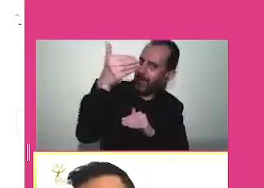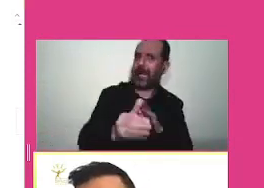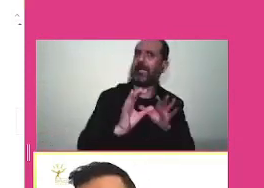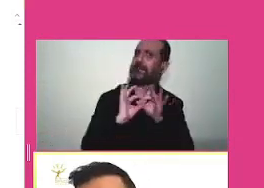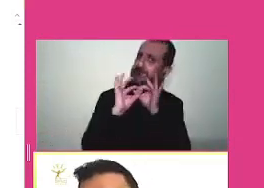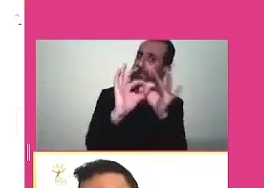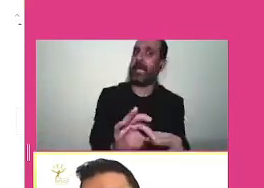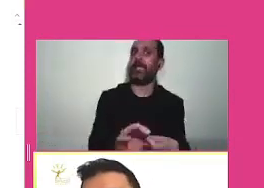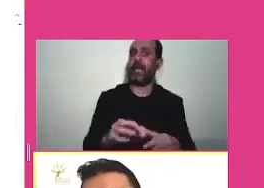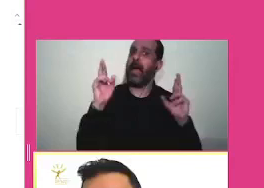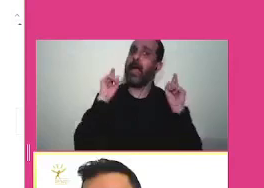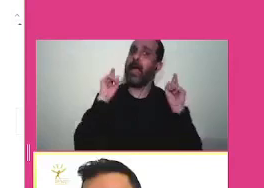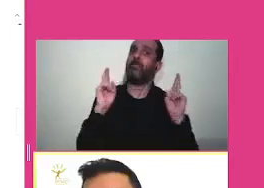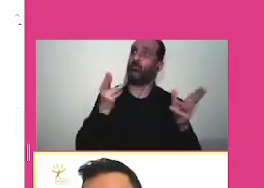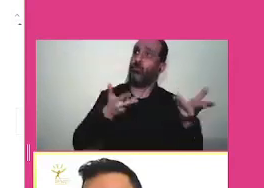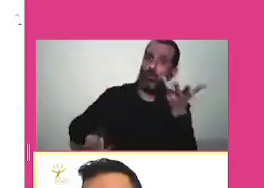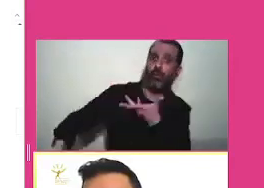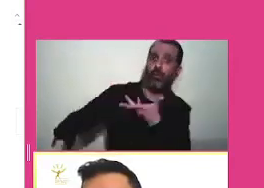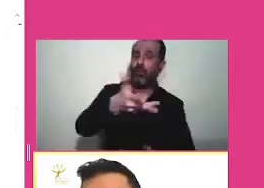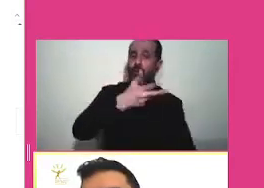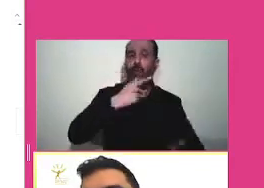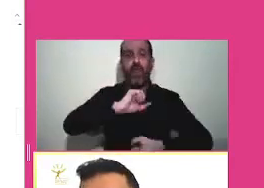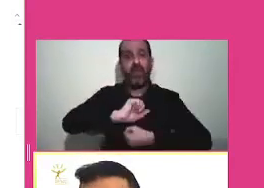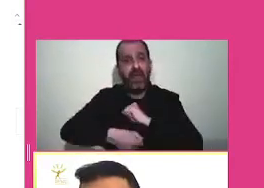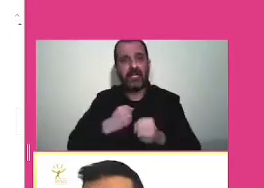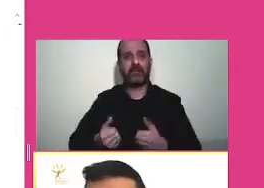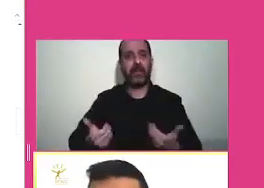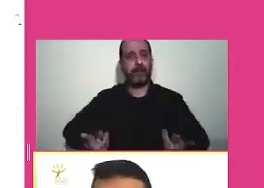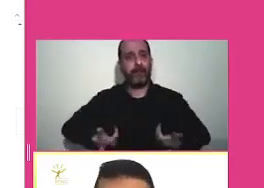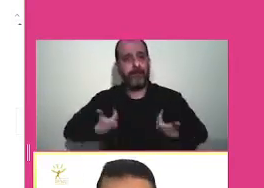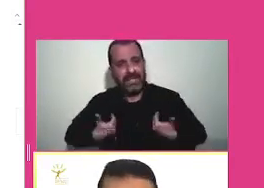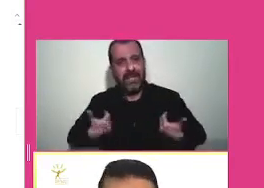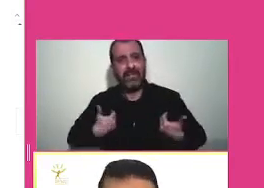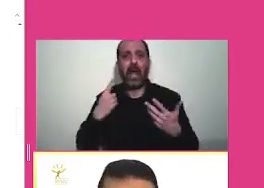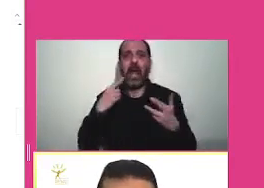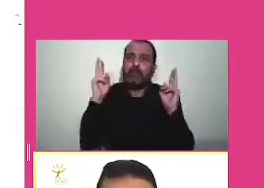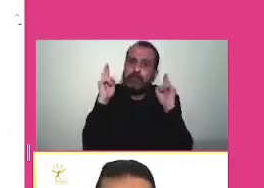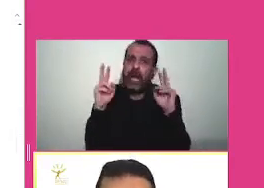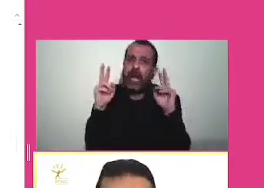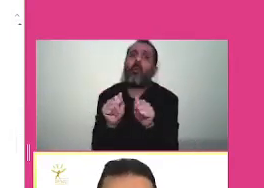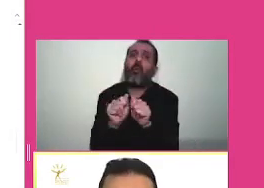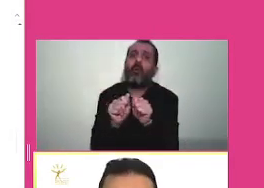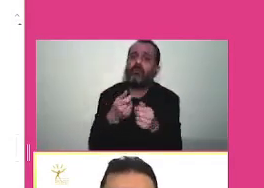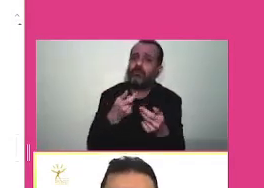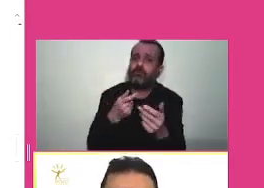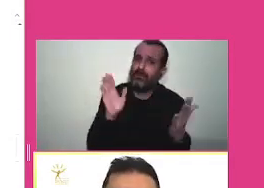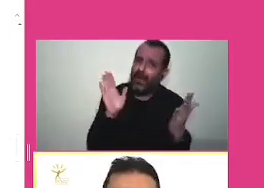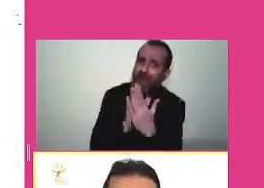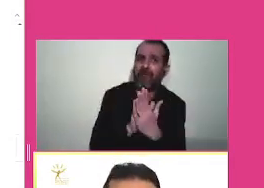έτσι να συνεχίσουμε τις δράσεις των παιχνιδιών πλέον από κοντά.